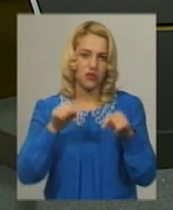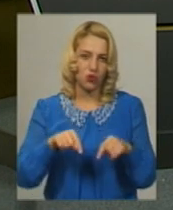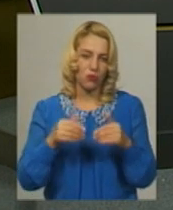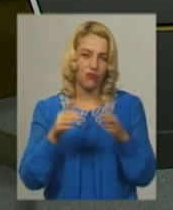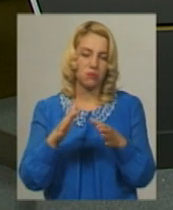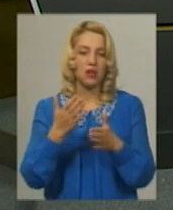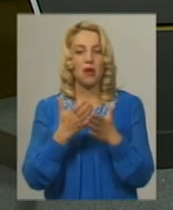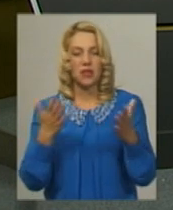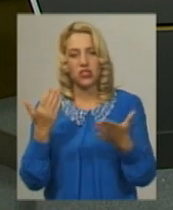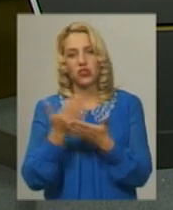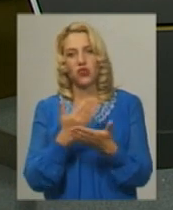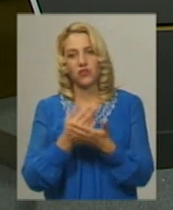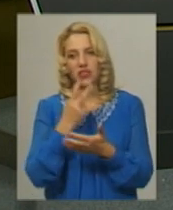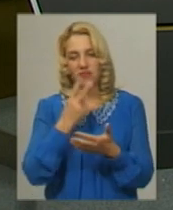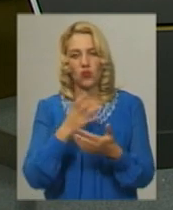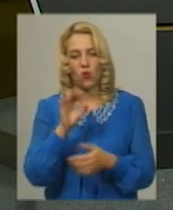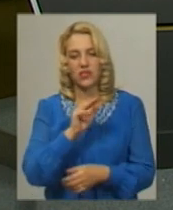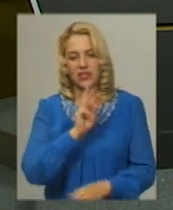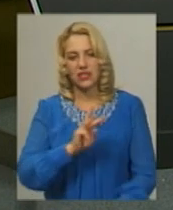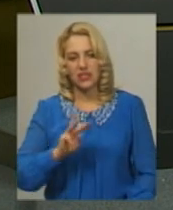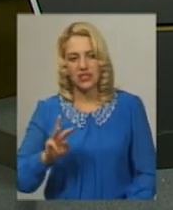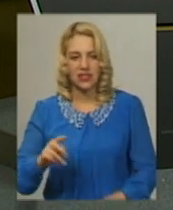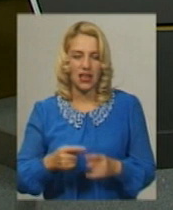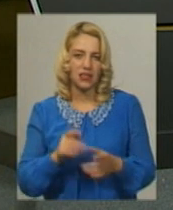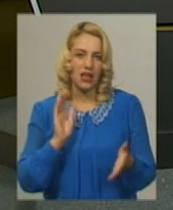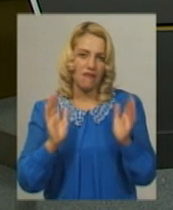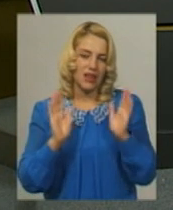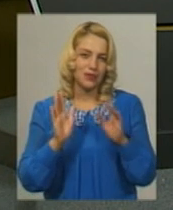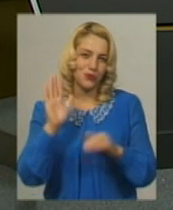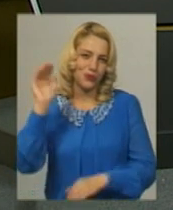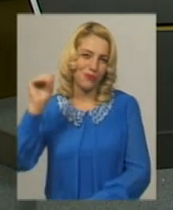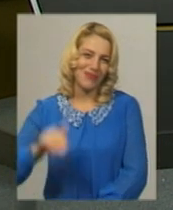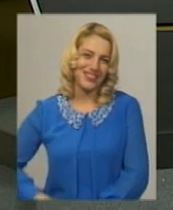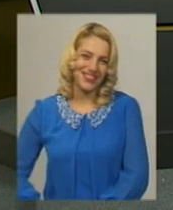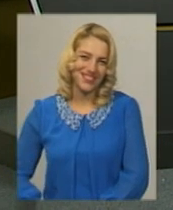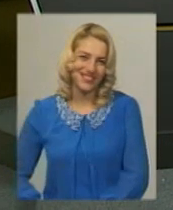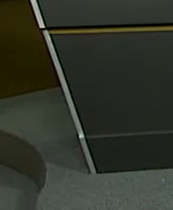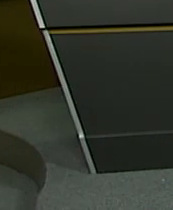цього випуску. Більше новин знаходьте на нашому офіційному сайті та сторінці у Фейсбук. Побачимось.